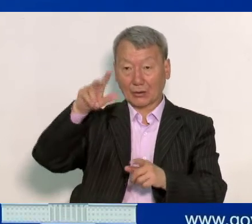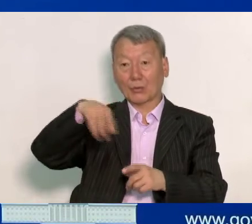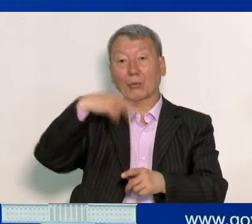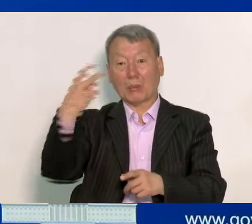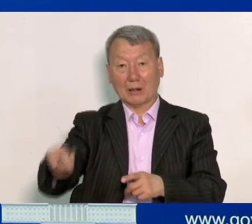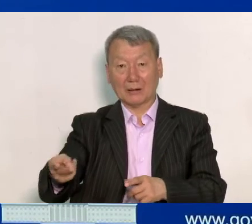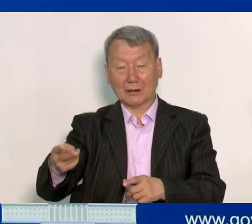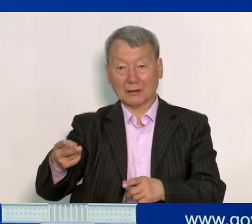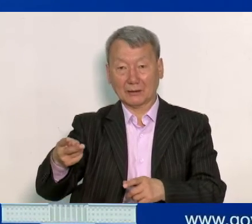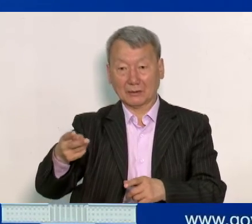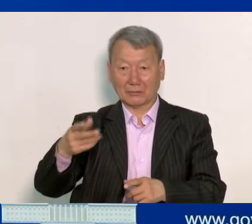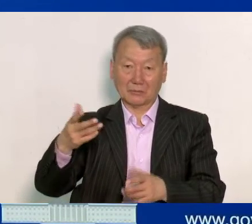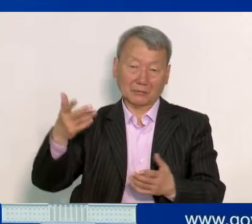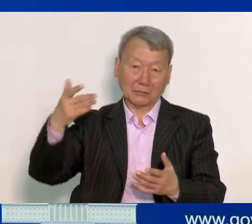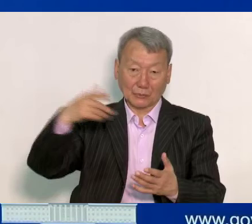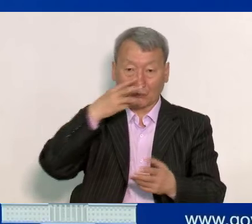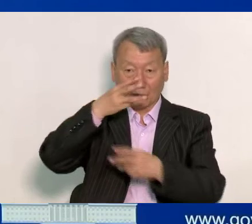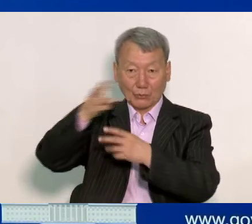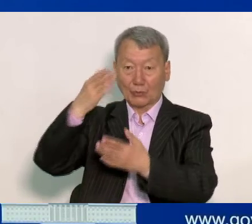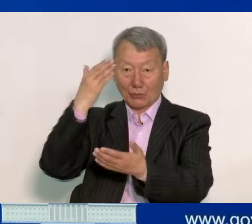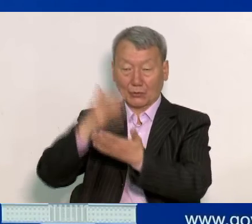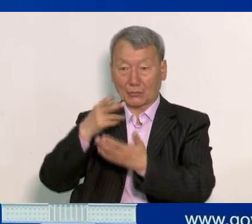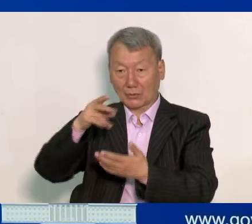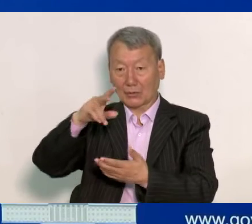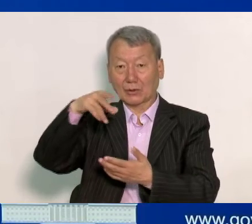да, вот по видеоматериалам тоже так